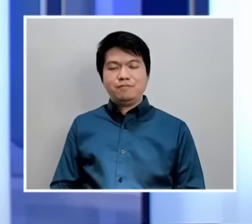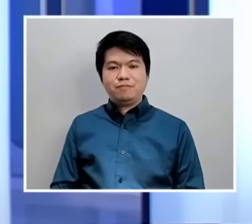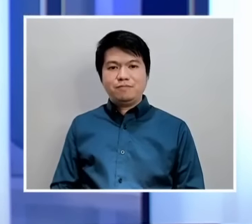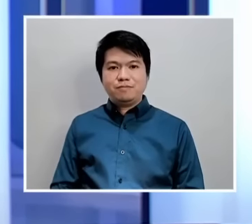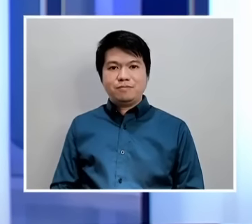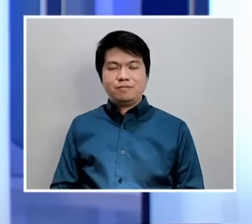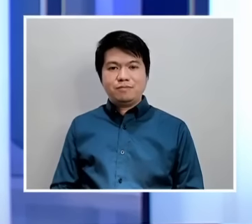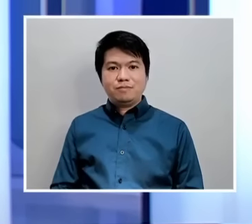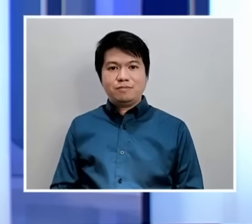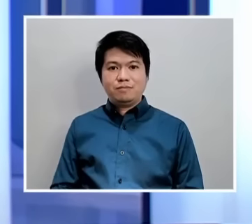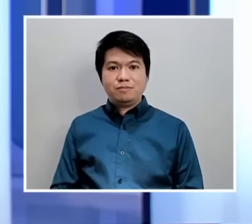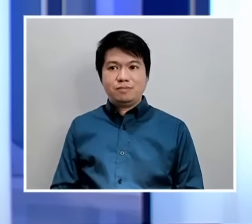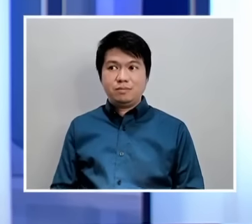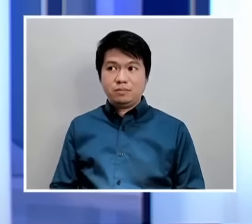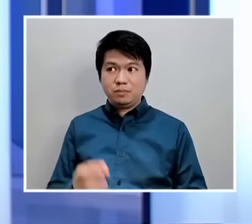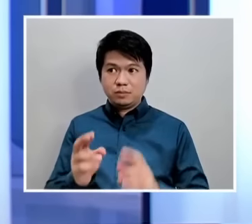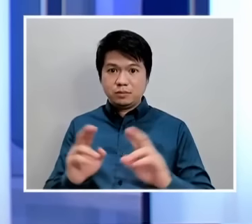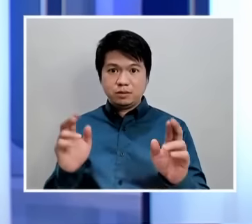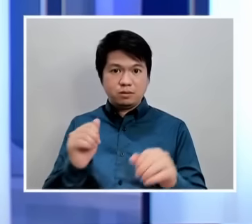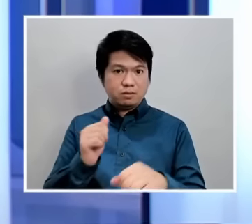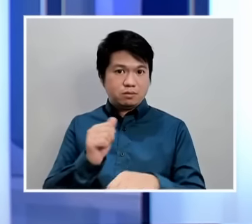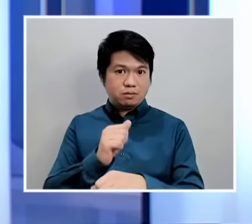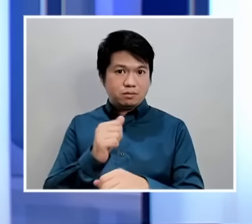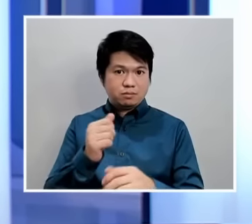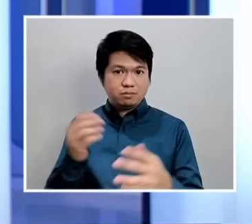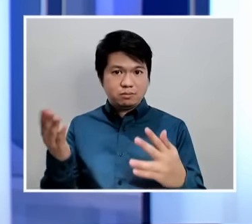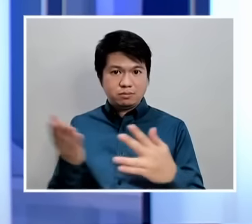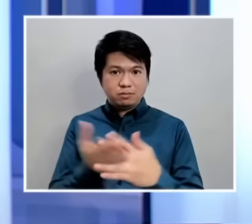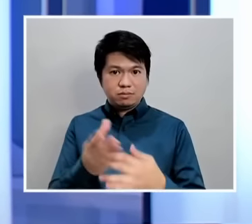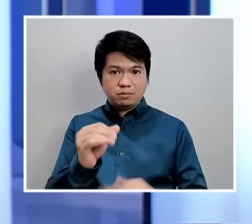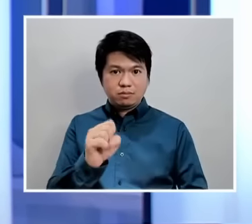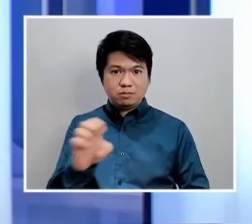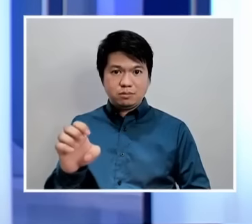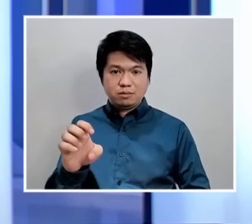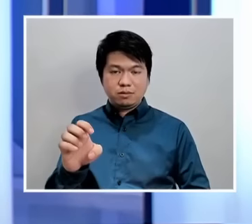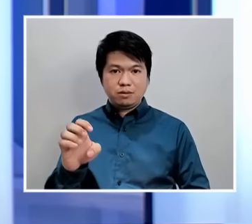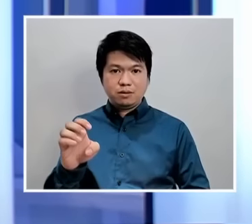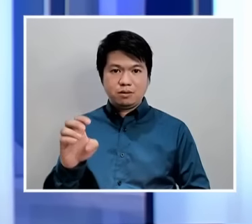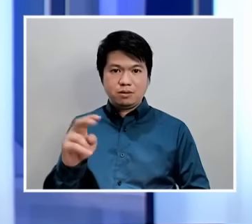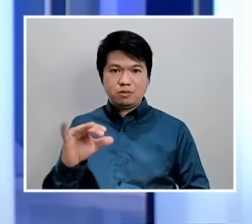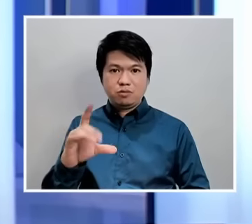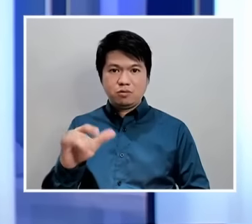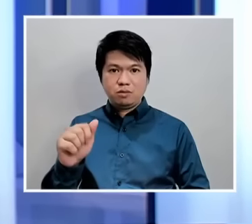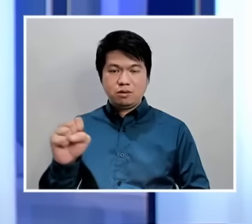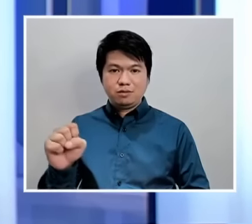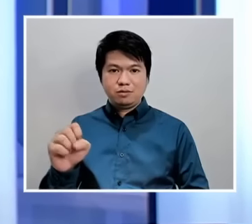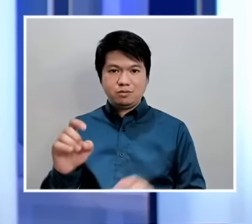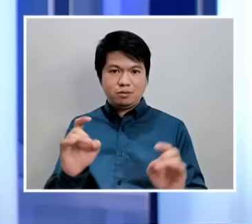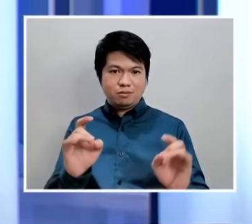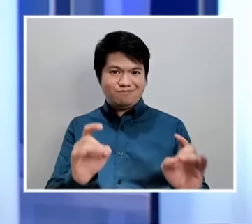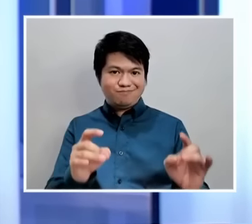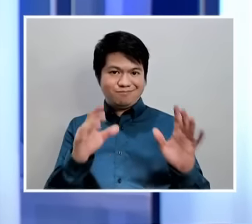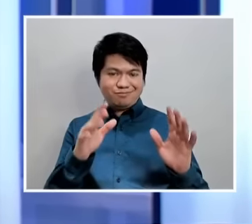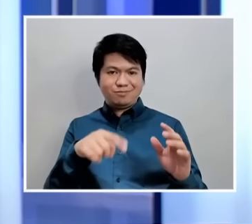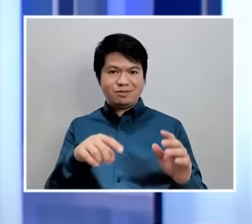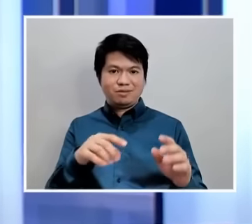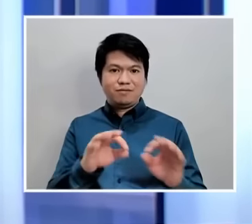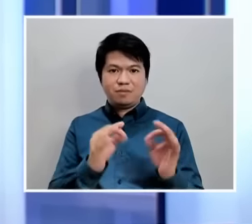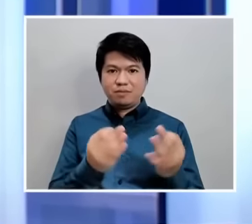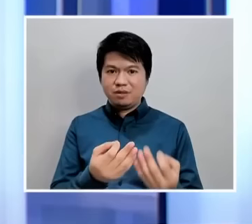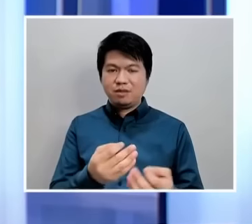Nakatakdang kasuhan ni Police Brigadier General Nicolas Torre ang mga taong nagbanta umano sa kanyang pamilya at mga kaanak ng ibang pulis